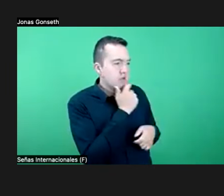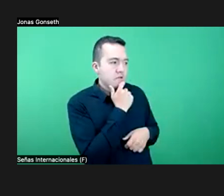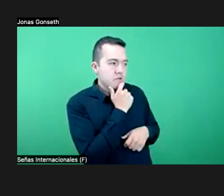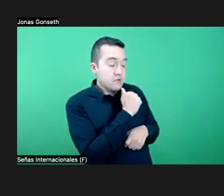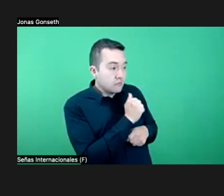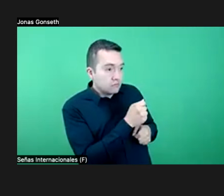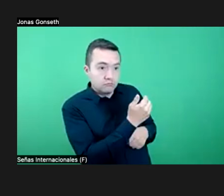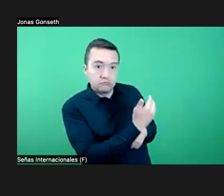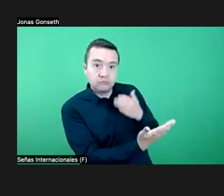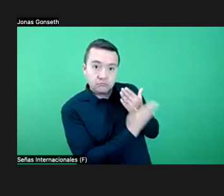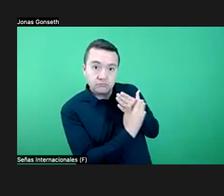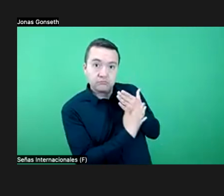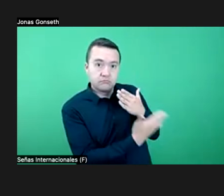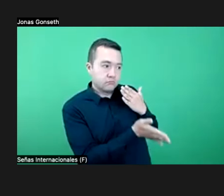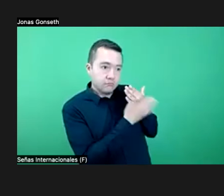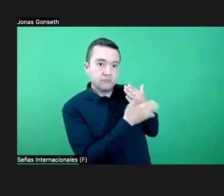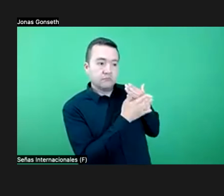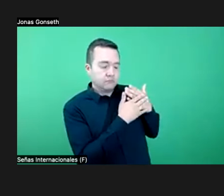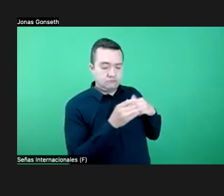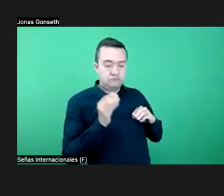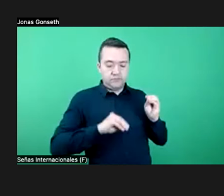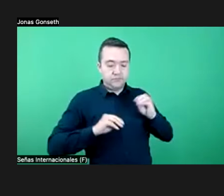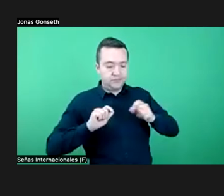Il est donc urgent,